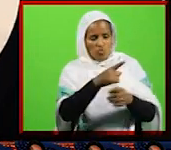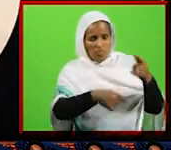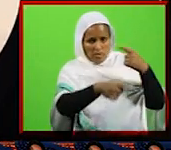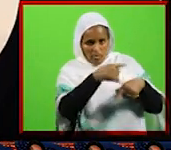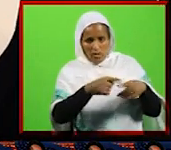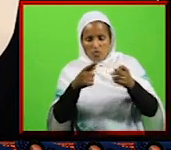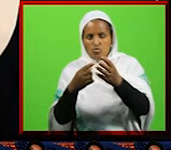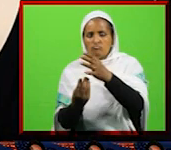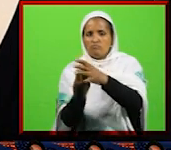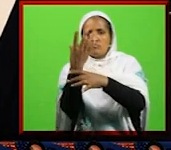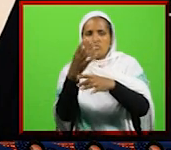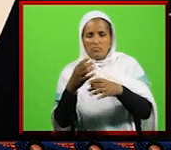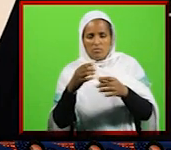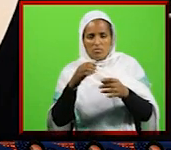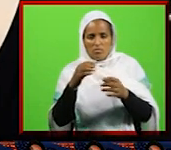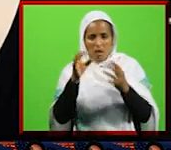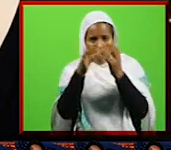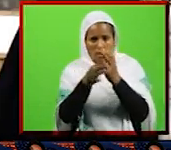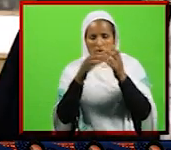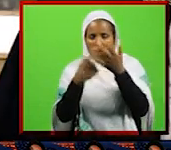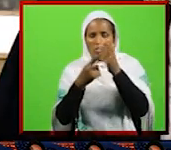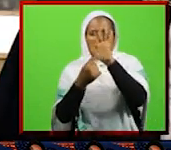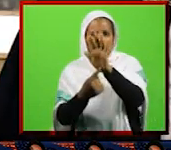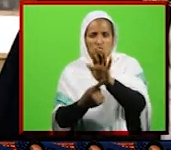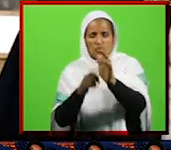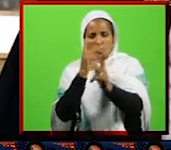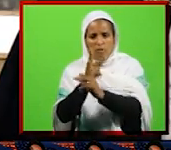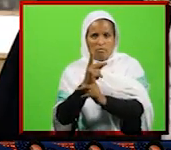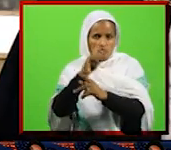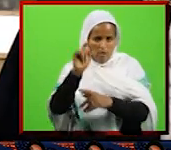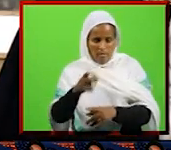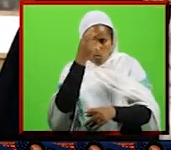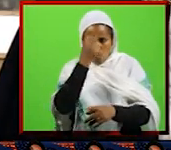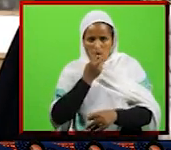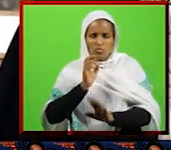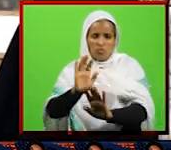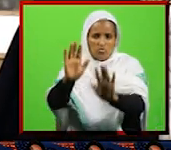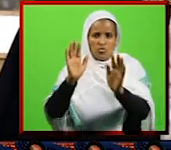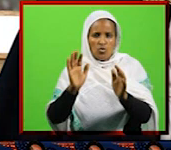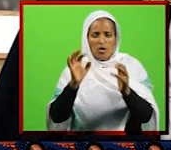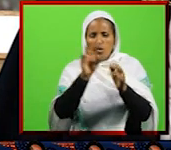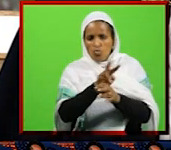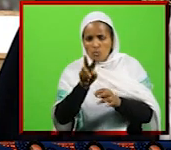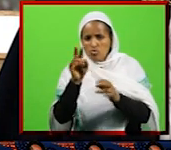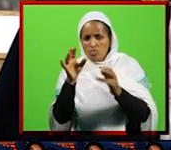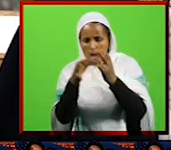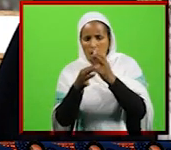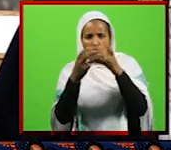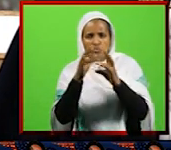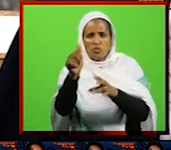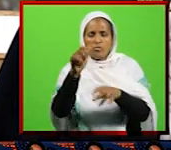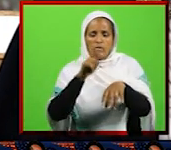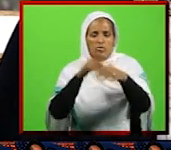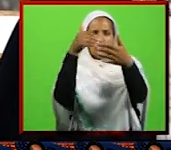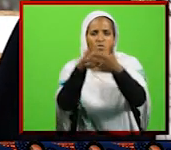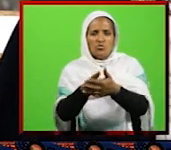እነሱ ማፍራት ይቻሉበት ትዳራልና ያንን ያሳዩ ያን ትዳር ሊጠብቁት ይገባን ወላጆች ተጋቢዎቹ ራሱ በጊዜው